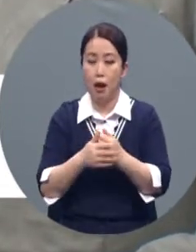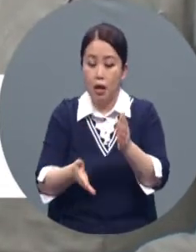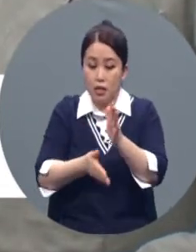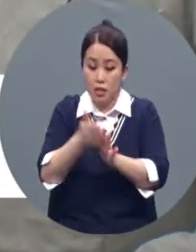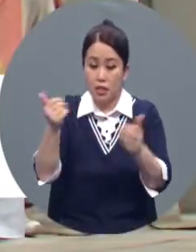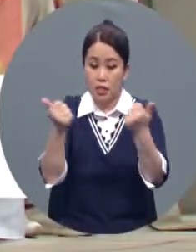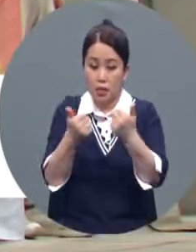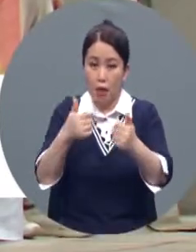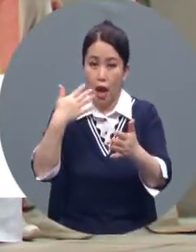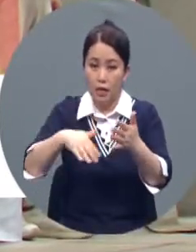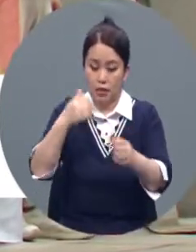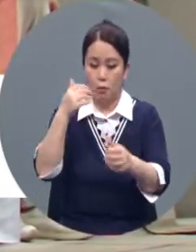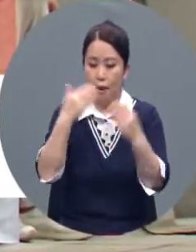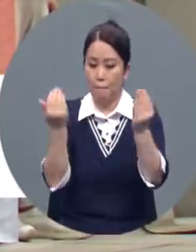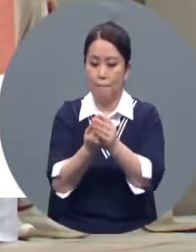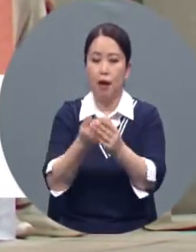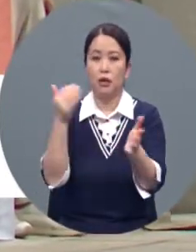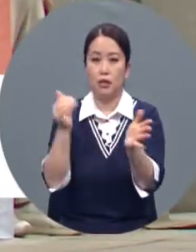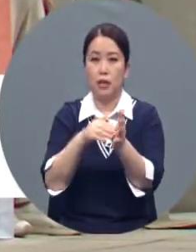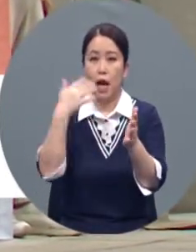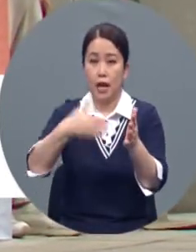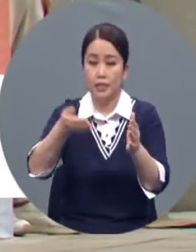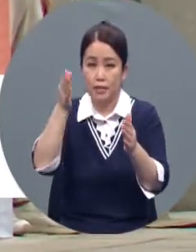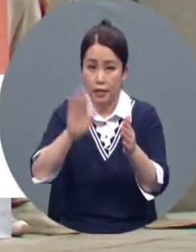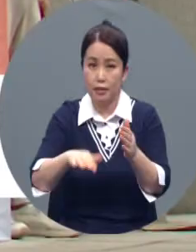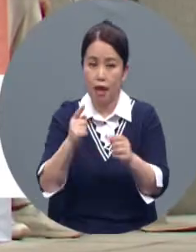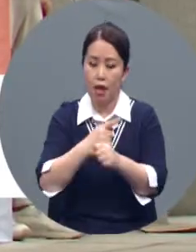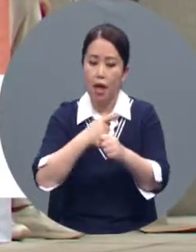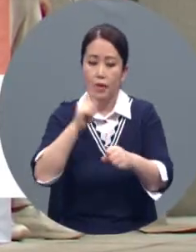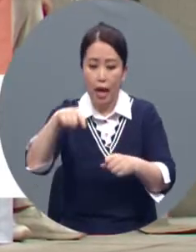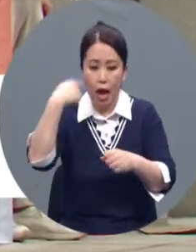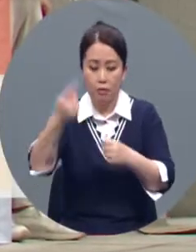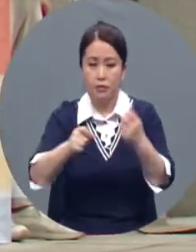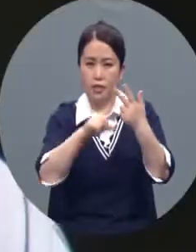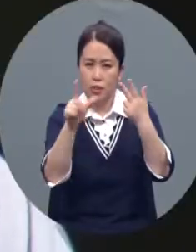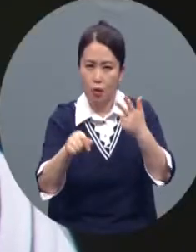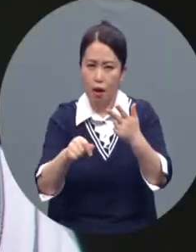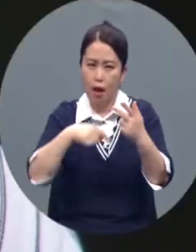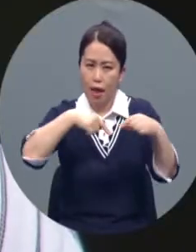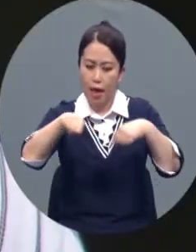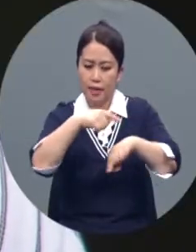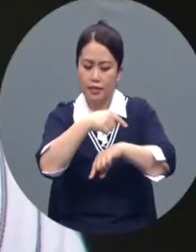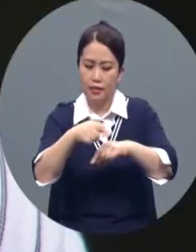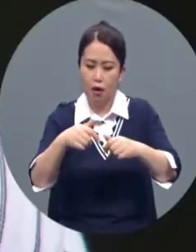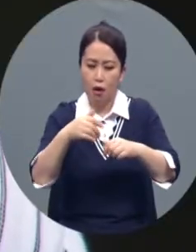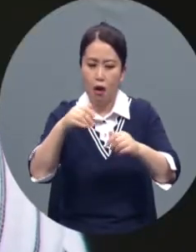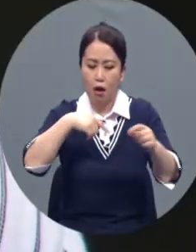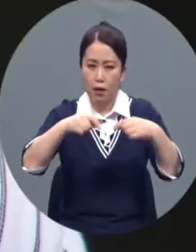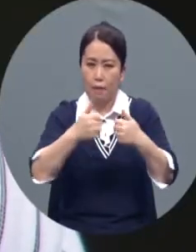상황에서 다음 달 행정기구 개편 안건을 심의하기에는 시간이 부족하다고 주장했습니다.